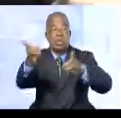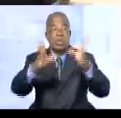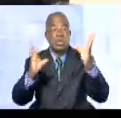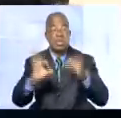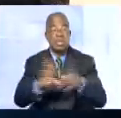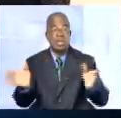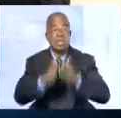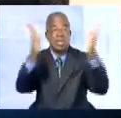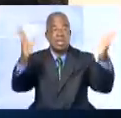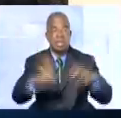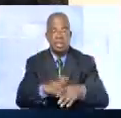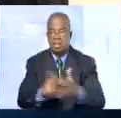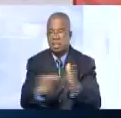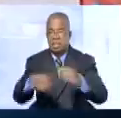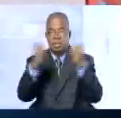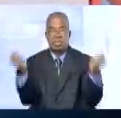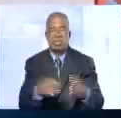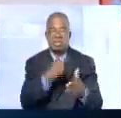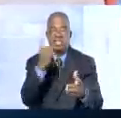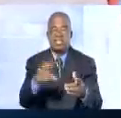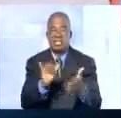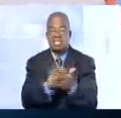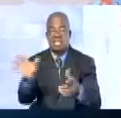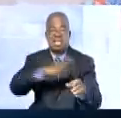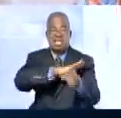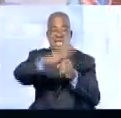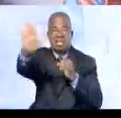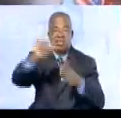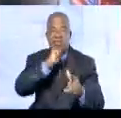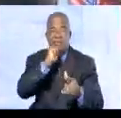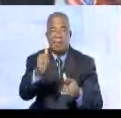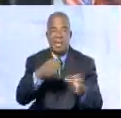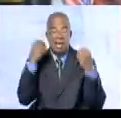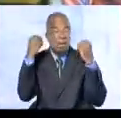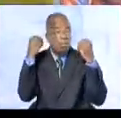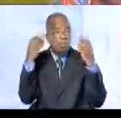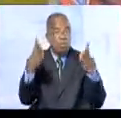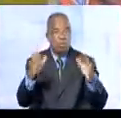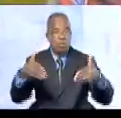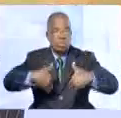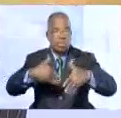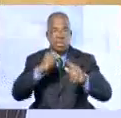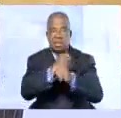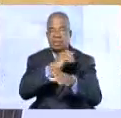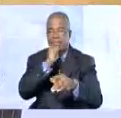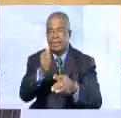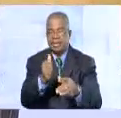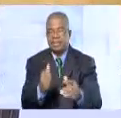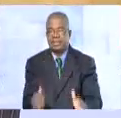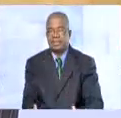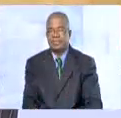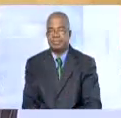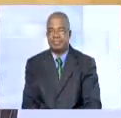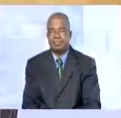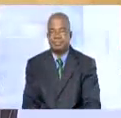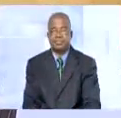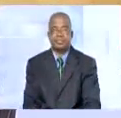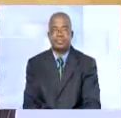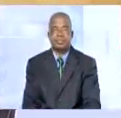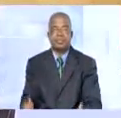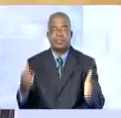l'océan. Car selon les chiffres de 2002, plus de 4 millions de jeunes diplômés sont sans emploi. La convention de